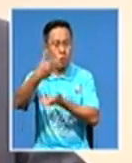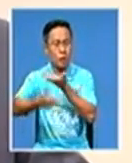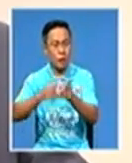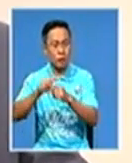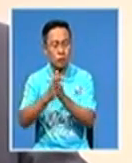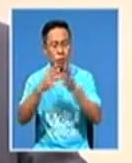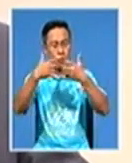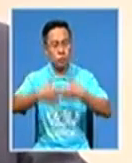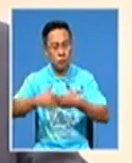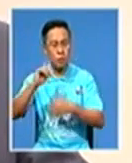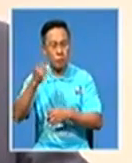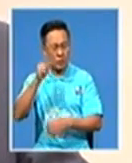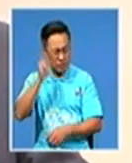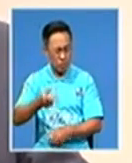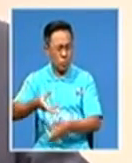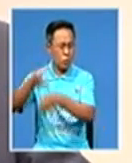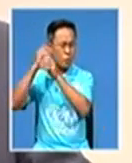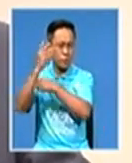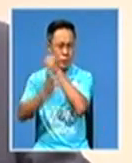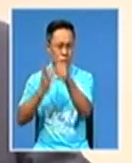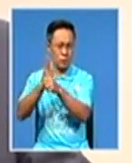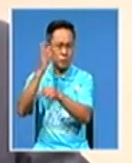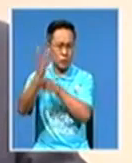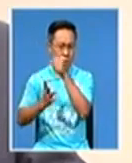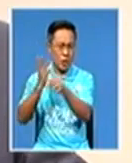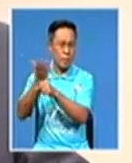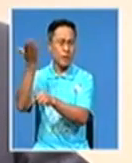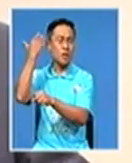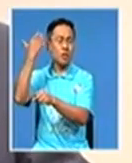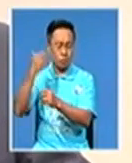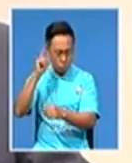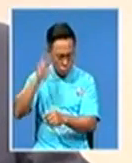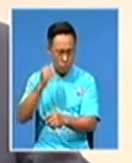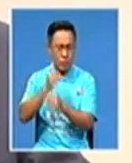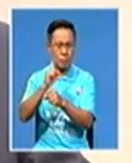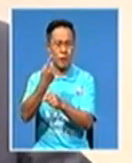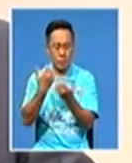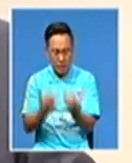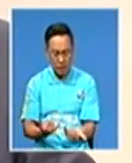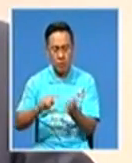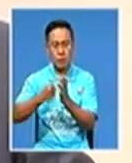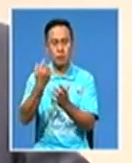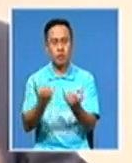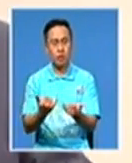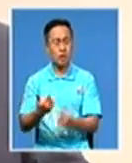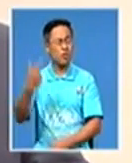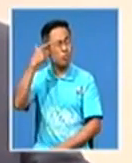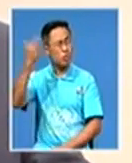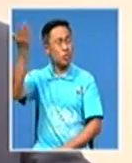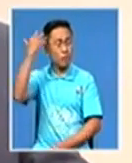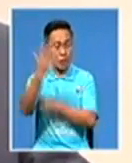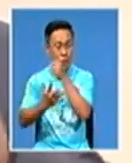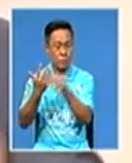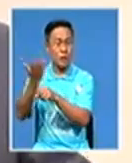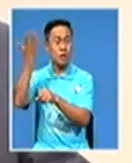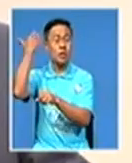ตสาหกรรมตัวใหม่เนี่ยมันควรจะทำมาตั้ง 4-5 ปีแล้วล่ะอย่างน้อย3ปีแล้วที่ต้องทำมาถ้าขยับตอนนั้นน่ะป่านนี้เนี่ย